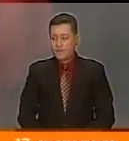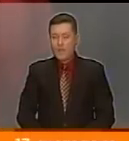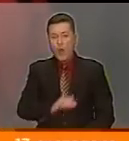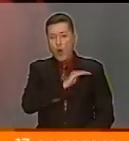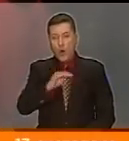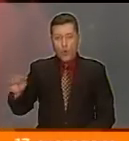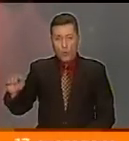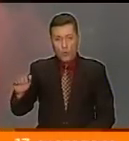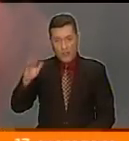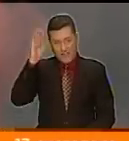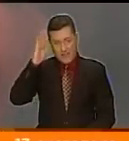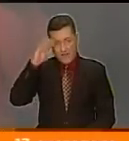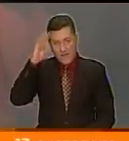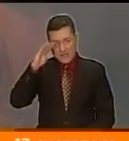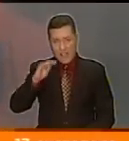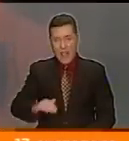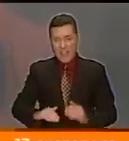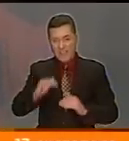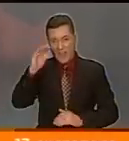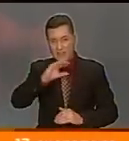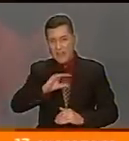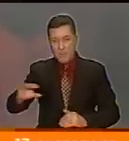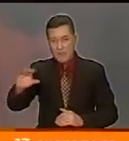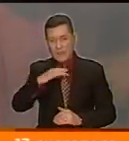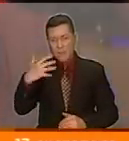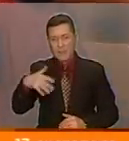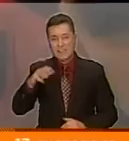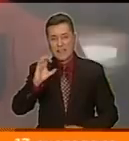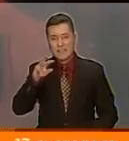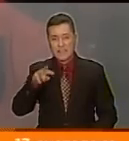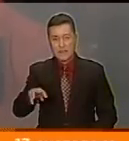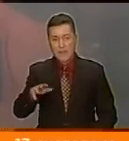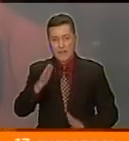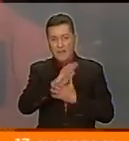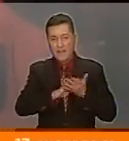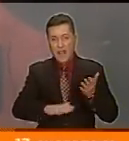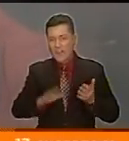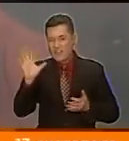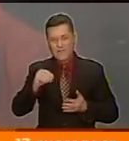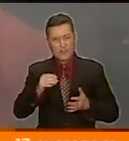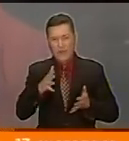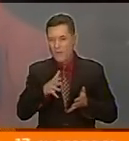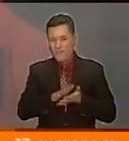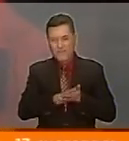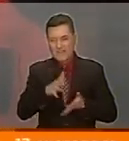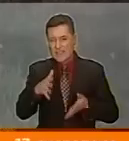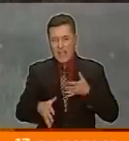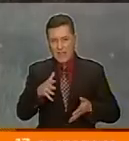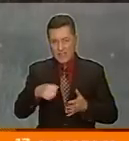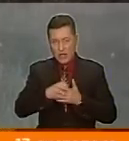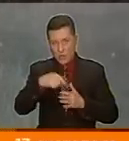Рівень води від верхньої плити 50 сантиметрів. Далі йде все заїлено. Ось це до дна, це все